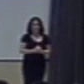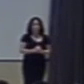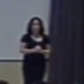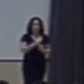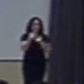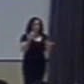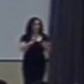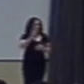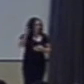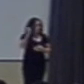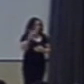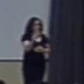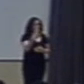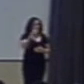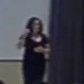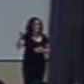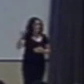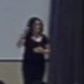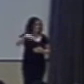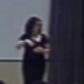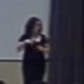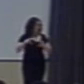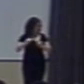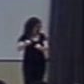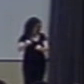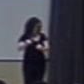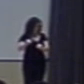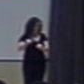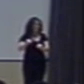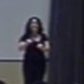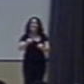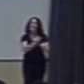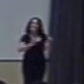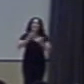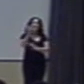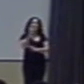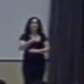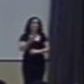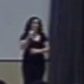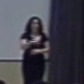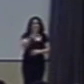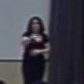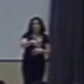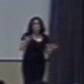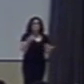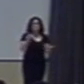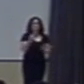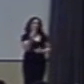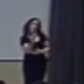400 milions d'usuaris, i a Catalunya no tinc la data exacta, però deu ser al voltant d'un parell de milions d'usuaris.